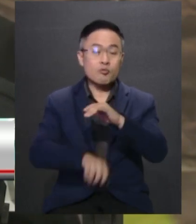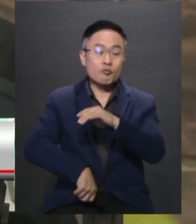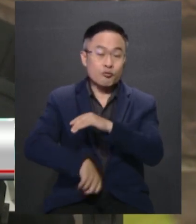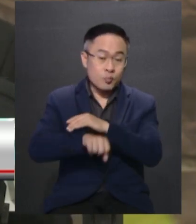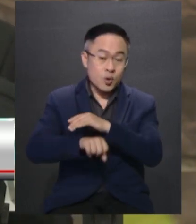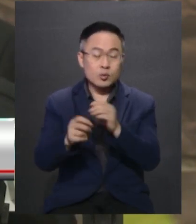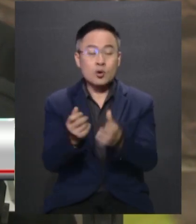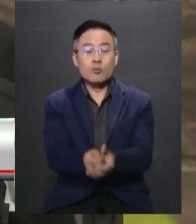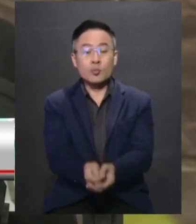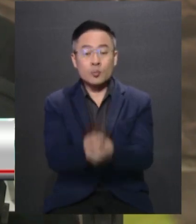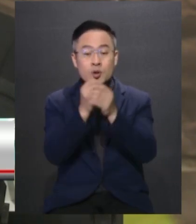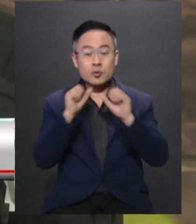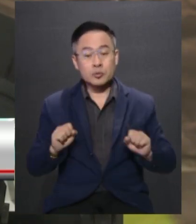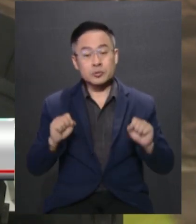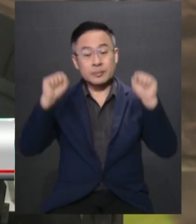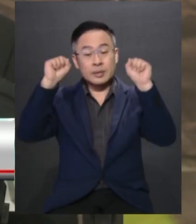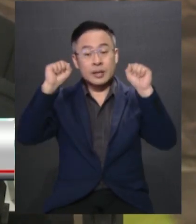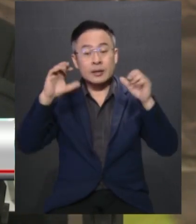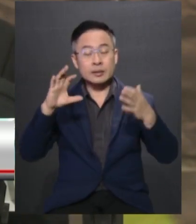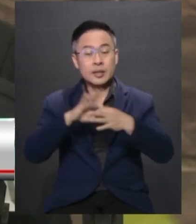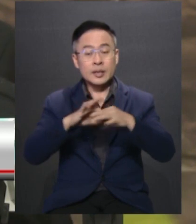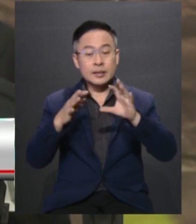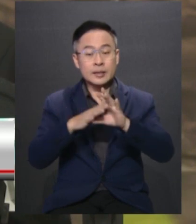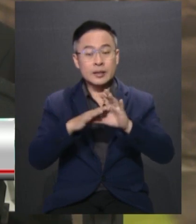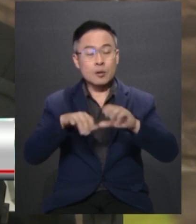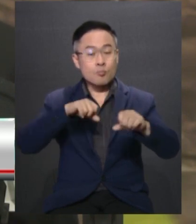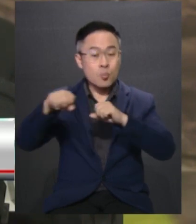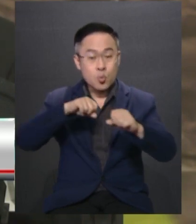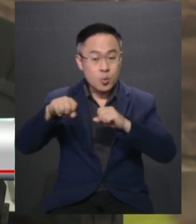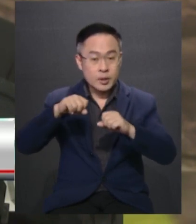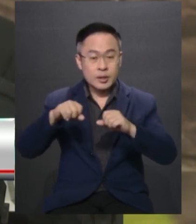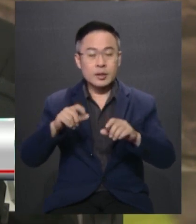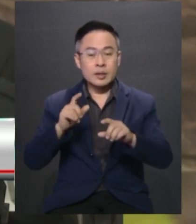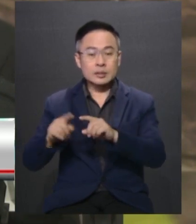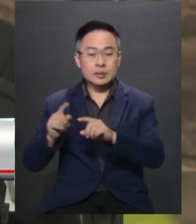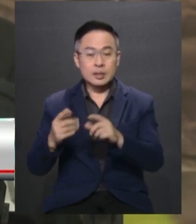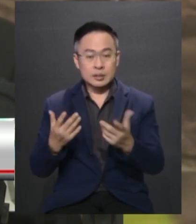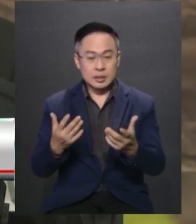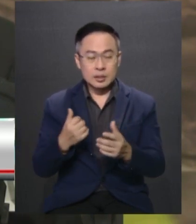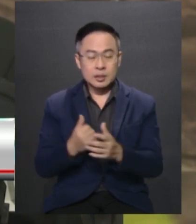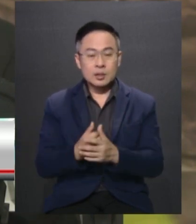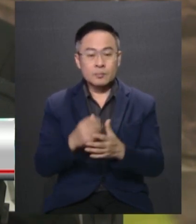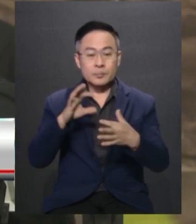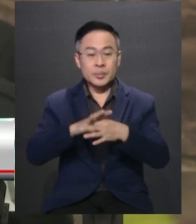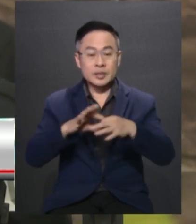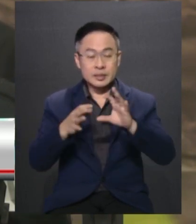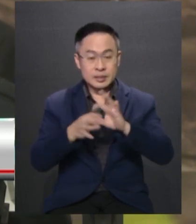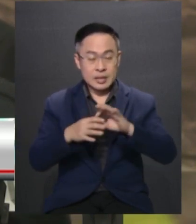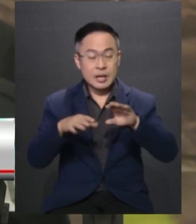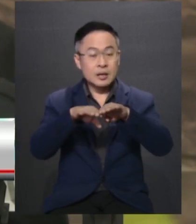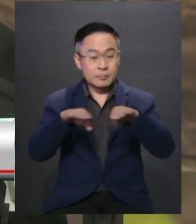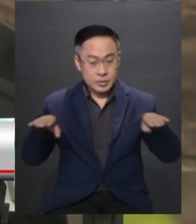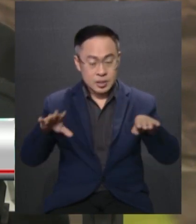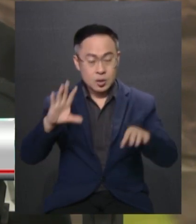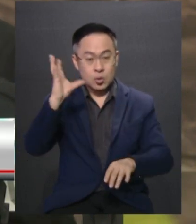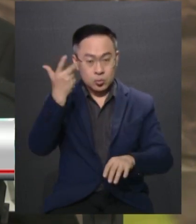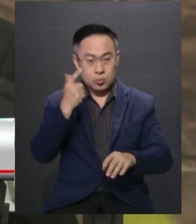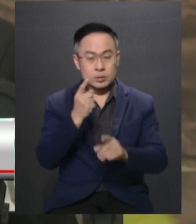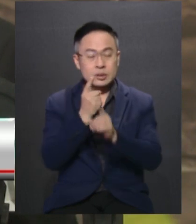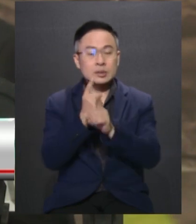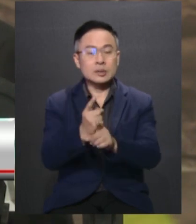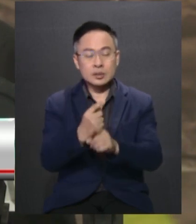วอลเลย์บอลยกน้ำหนักหรือว่ากีฬามวยนะครับทุกอย่างเนี่ยเป็นกีฬาสากลที่เราตั้งใจนะครับอยากที่